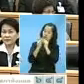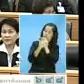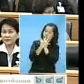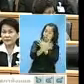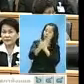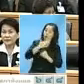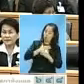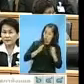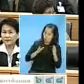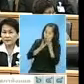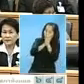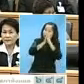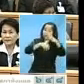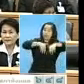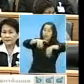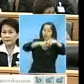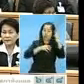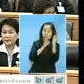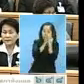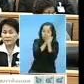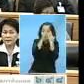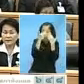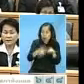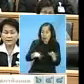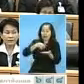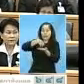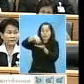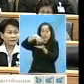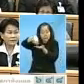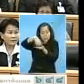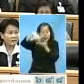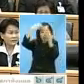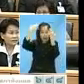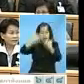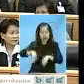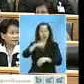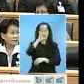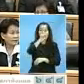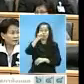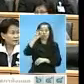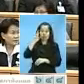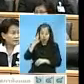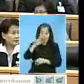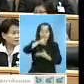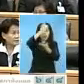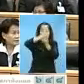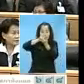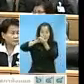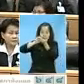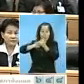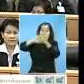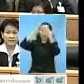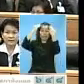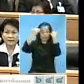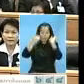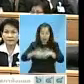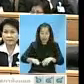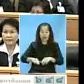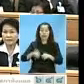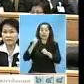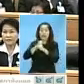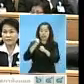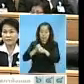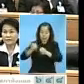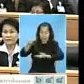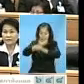ชอบในท้ายที่สุดได้เมื่อรัฐสภาให้ความเห็นชอบเสร็จก็นำไปทำประชามติเมื่อประชามติผ่านจึง